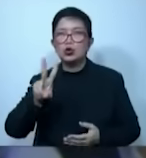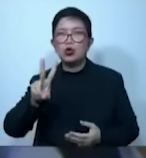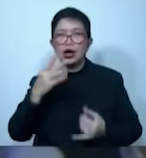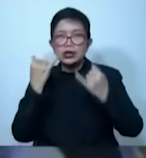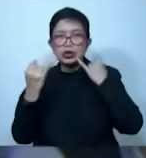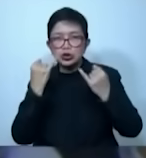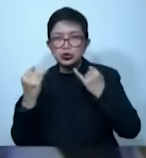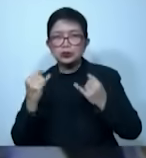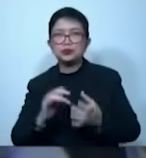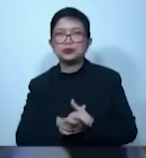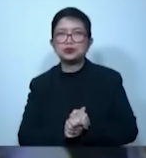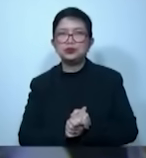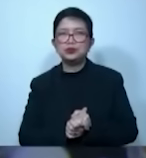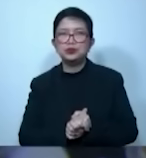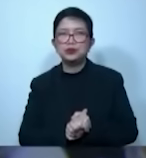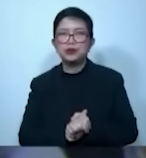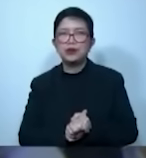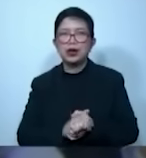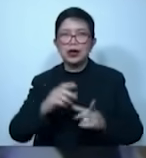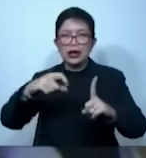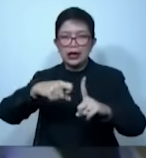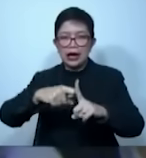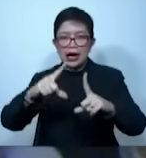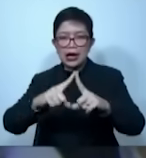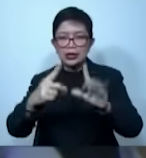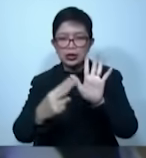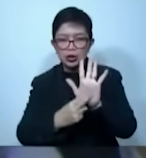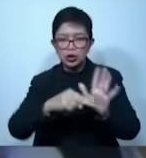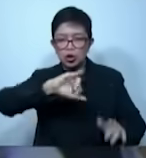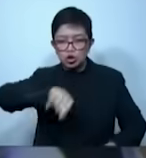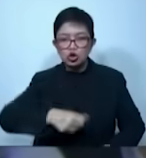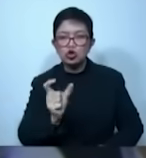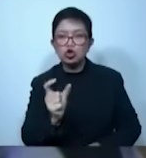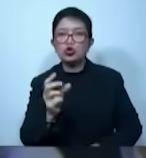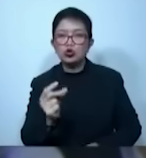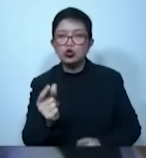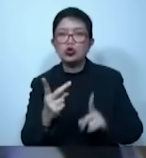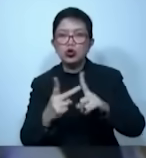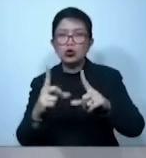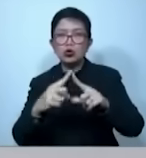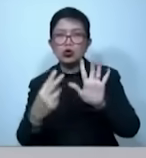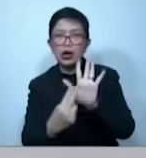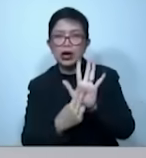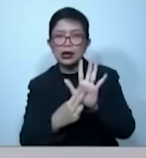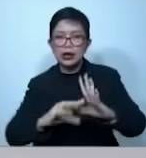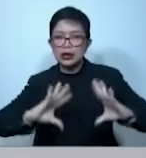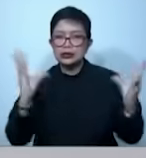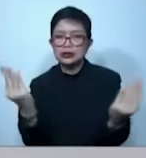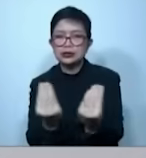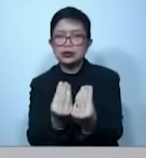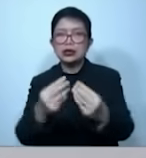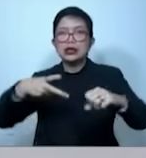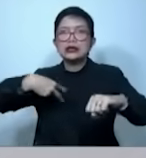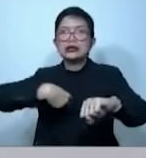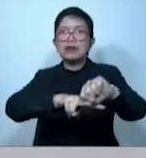public talks Kanjuruhan kita bisa bertemu dengan para pencari fakta